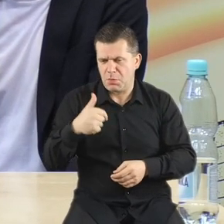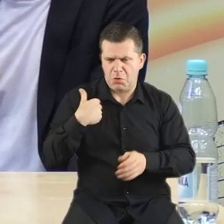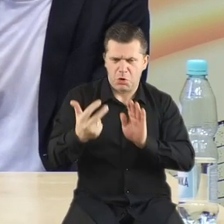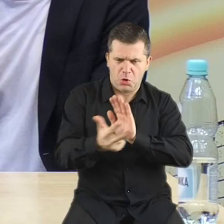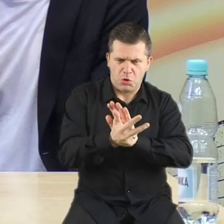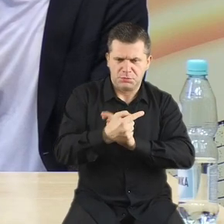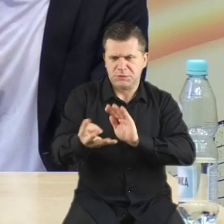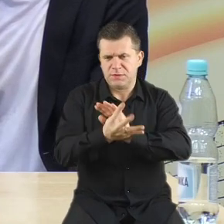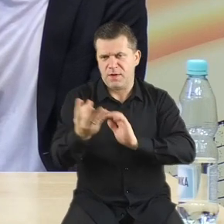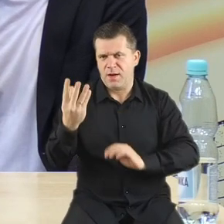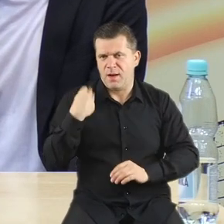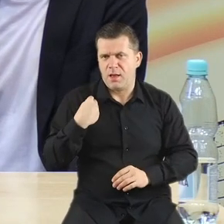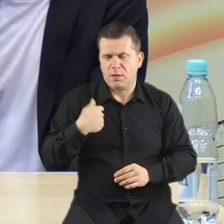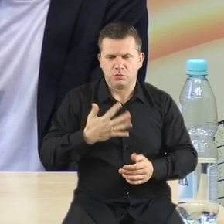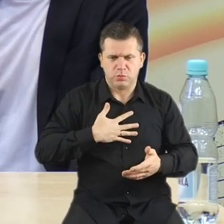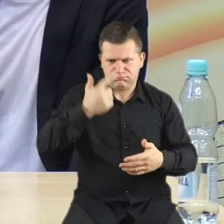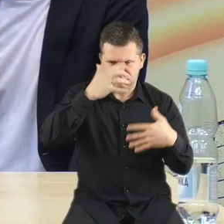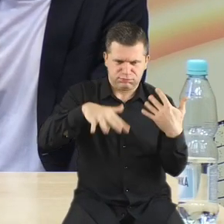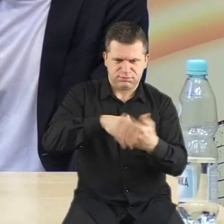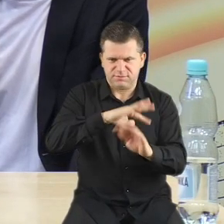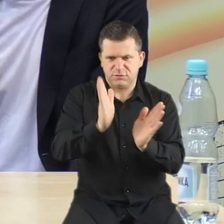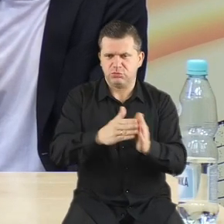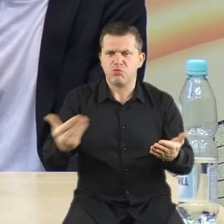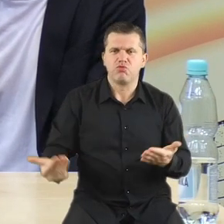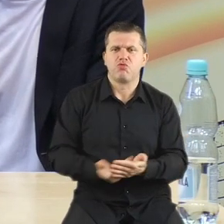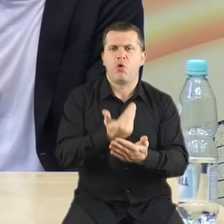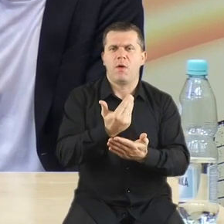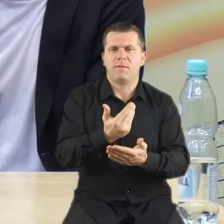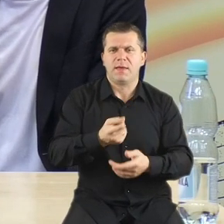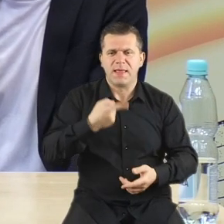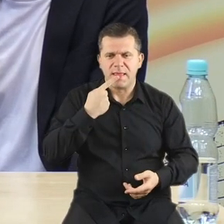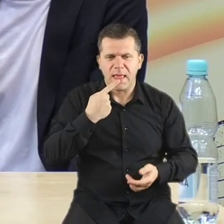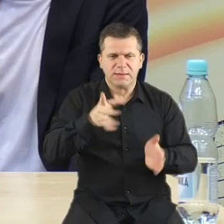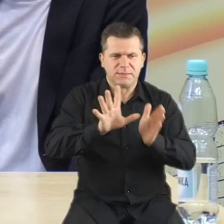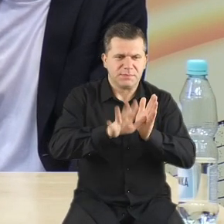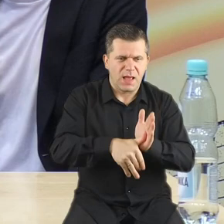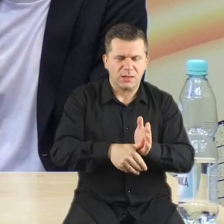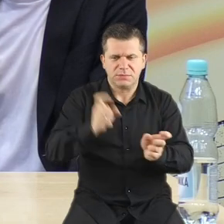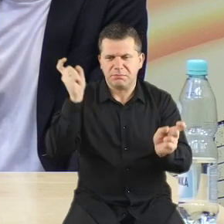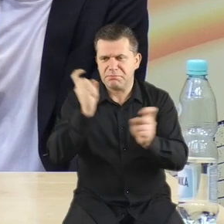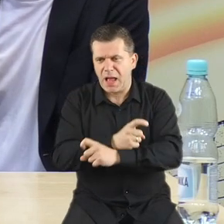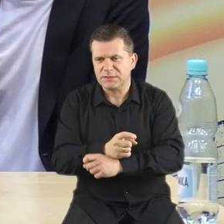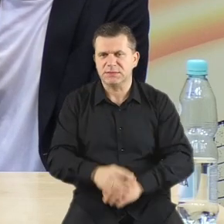18-19 lat, no byłem zagubiony, bo wszystko było nowe, język, miasto, kraj.